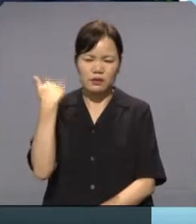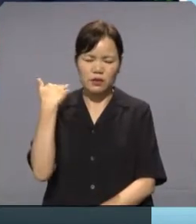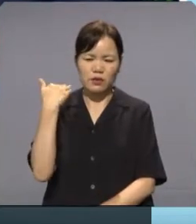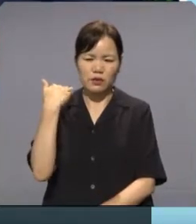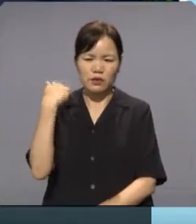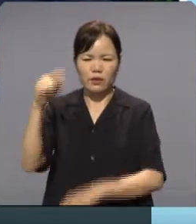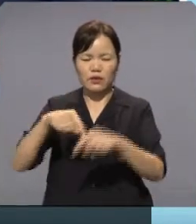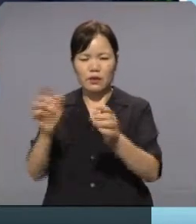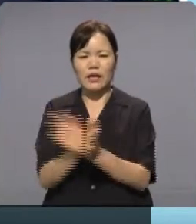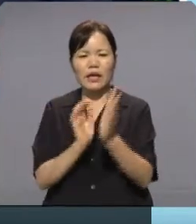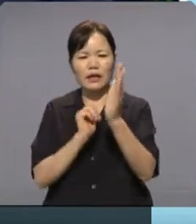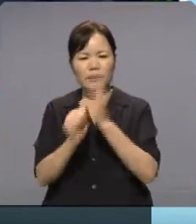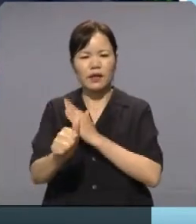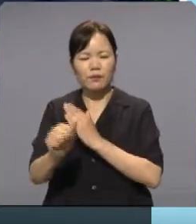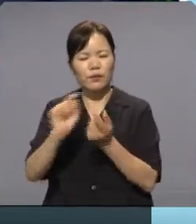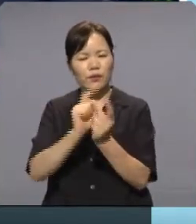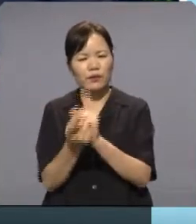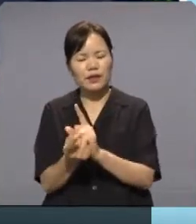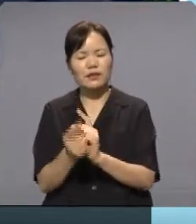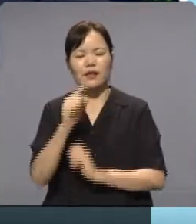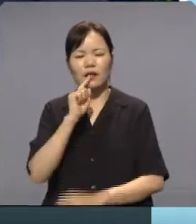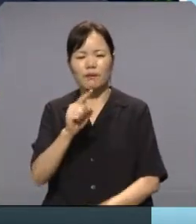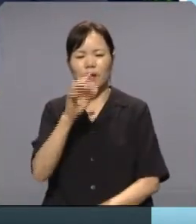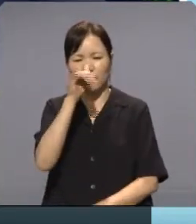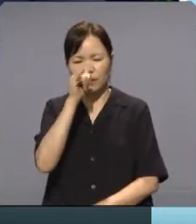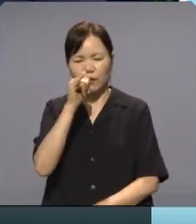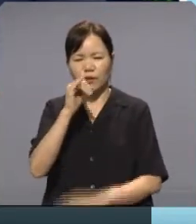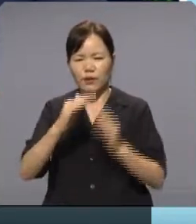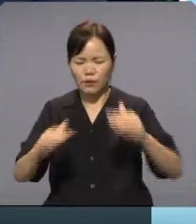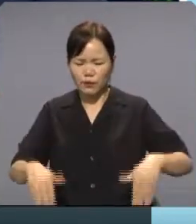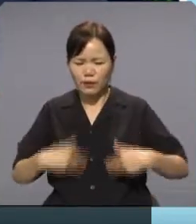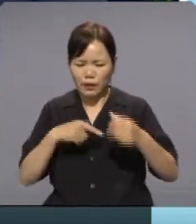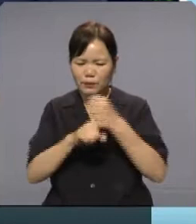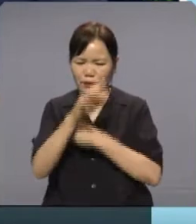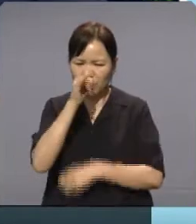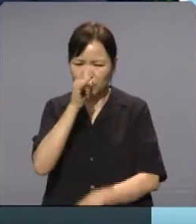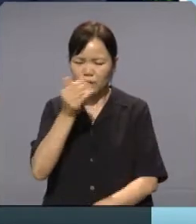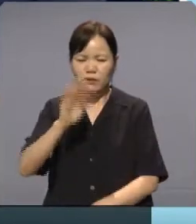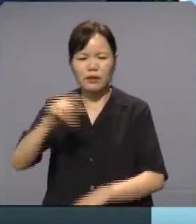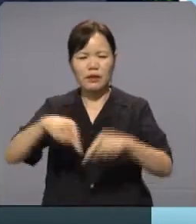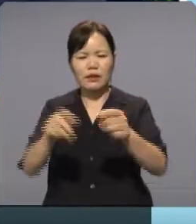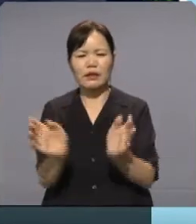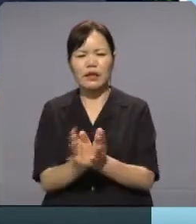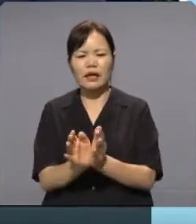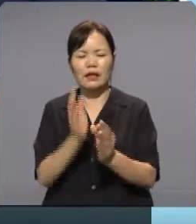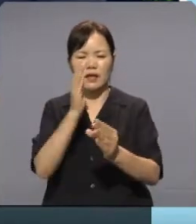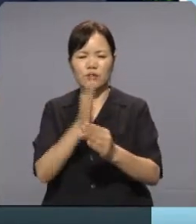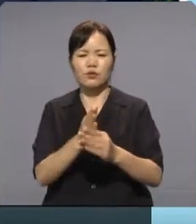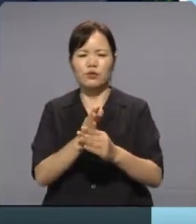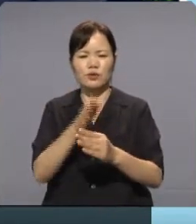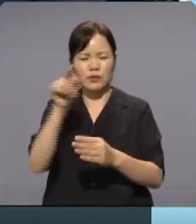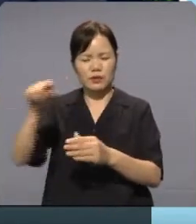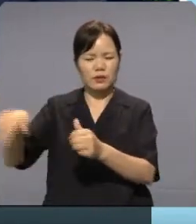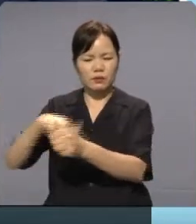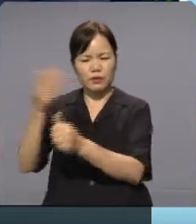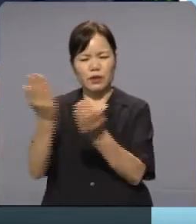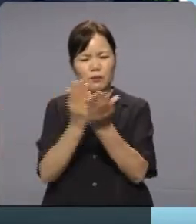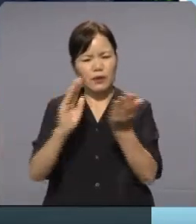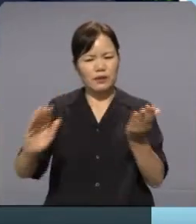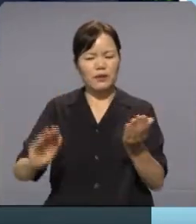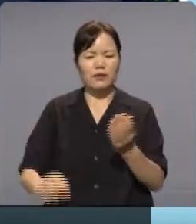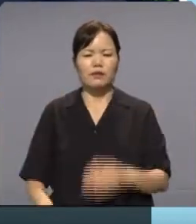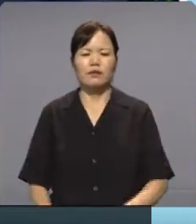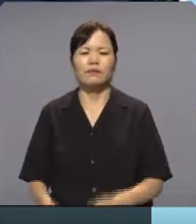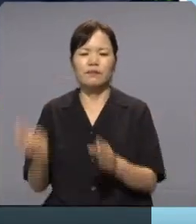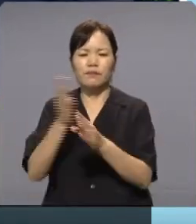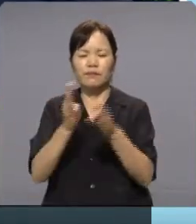대리한다는 느낌도 좀 없잖아 있고 또 호남을 상징한다는 의미가 있는데 지금 당의 주도적인 분위기는 사실 그런 분위기하고 좀 맞지 않다. 그래도 5선